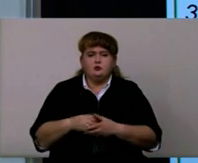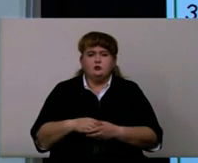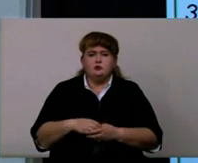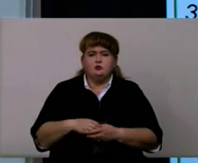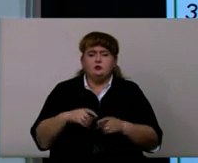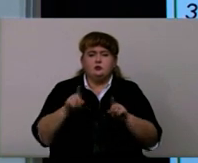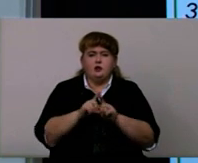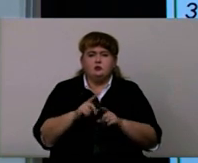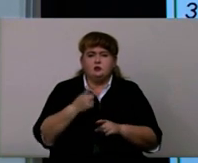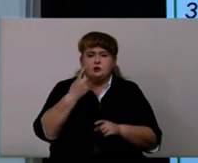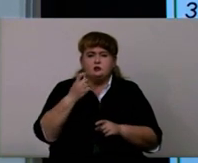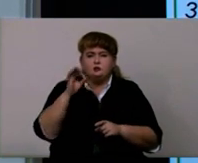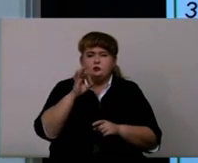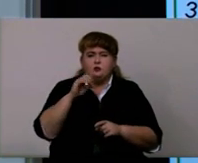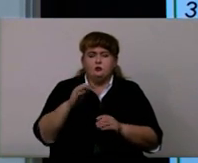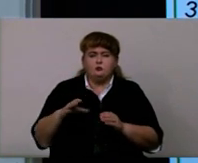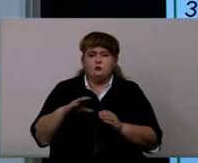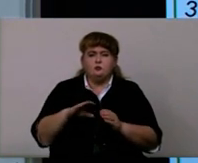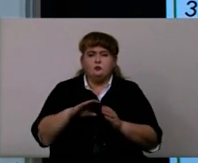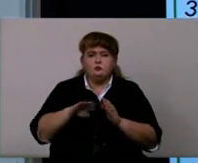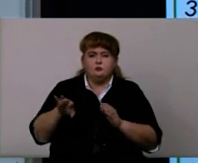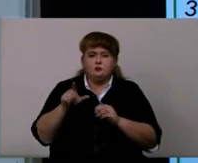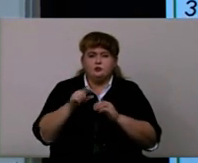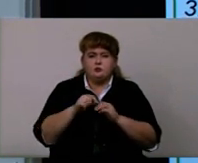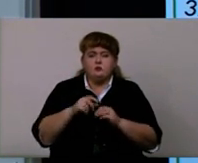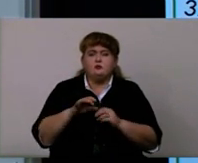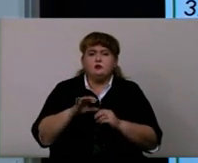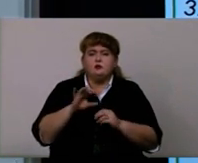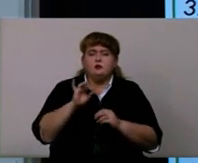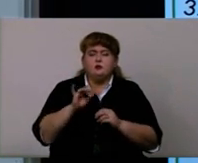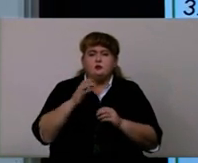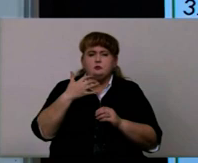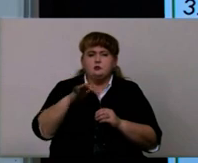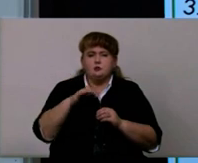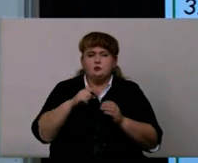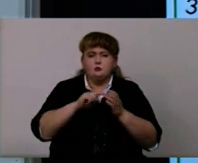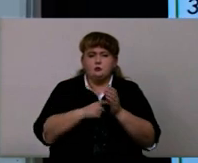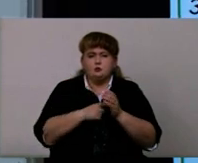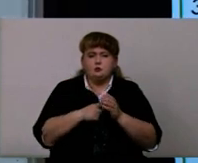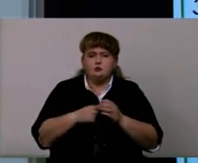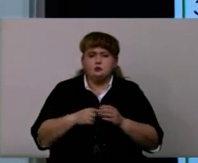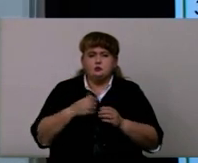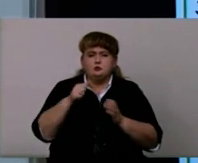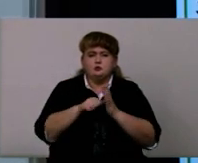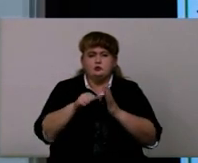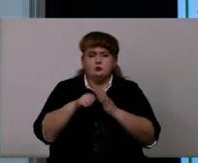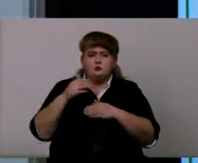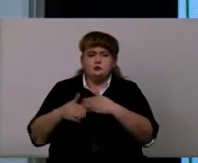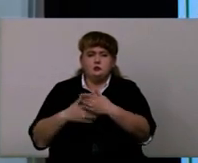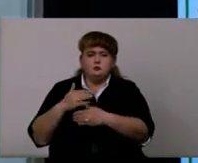Или также 1 0 отдам нашей приставке, получается 50 умножить на 10 в шестой